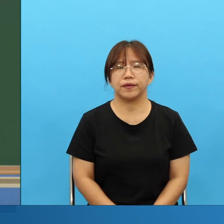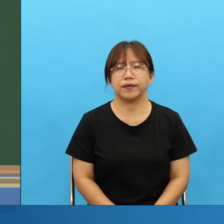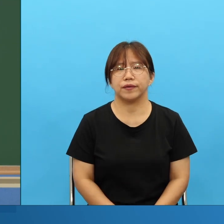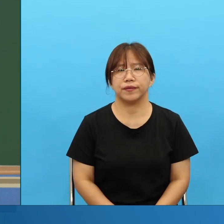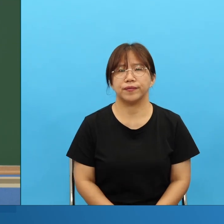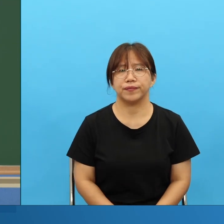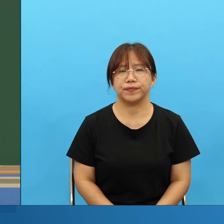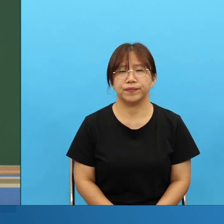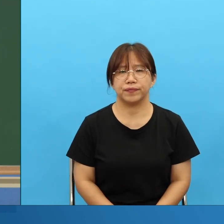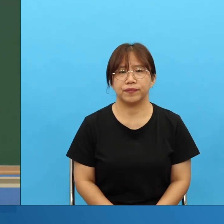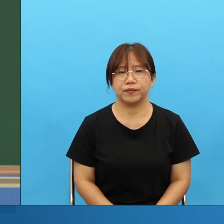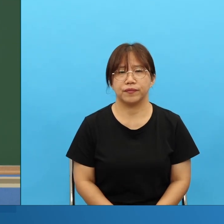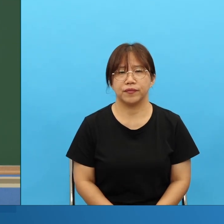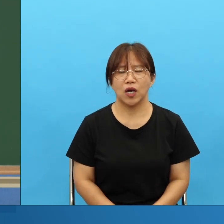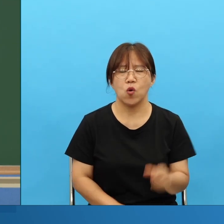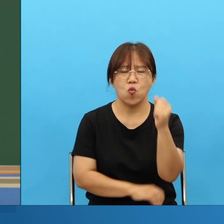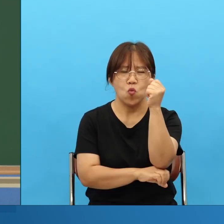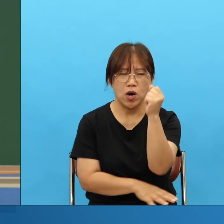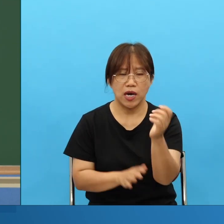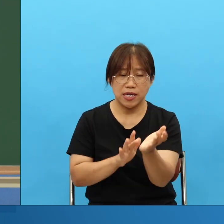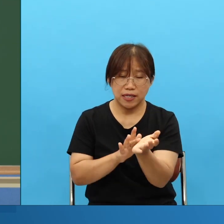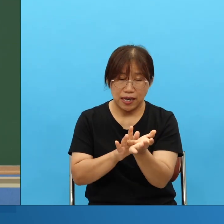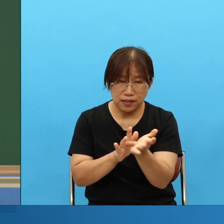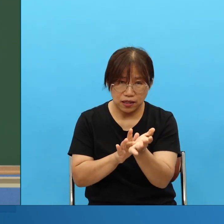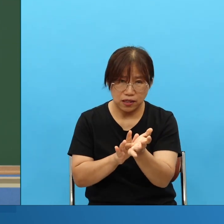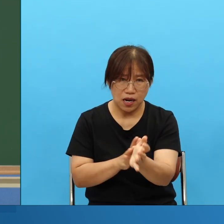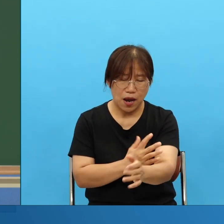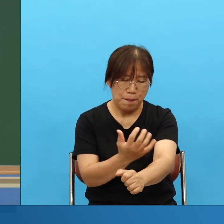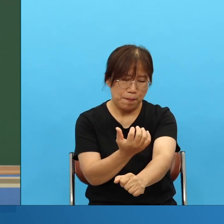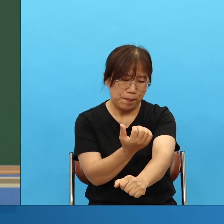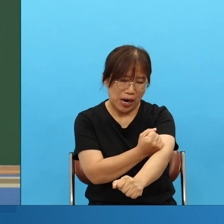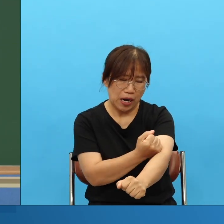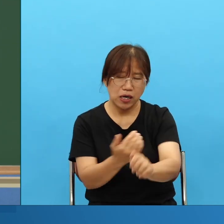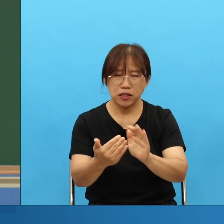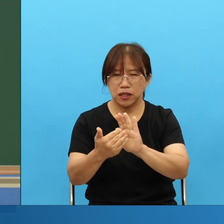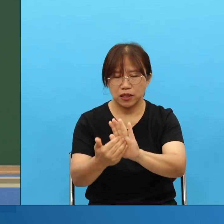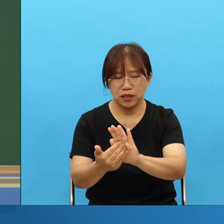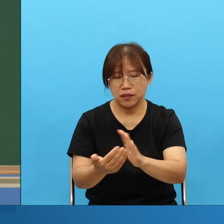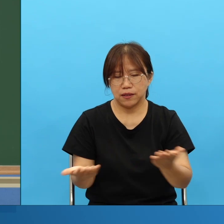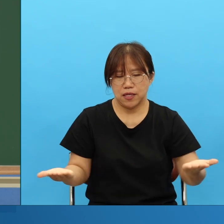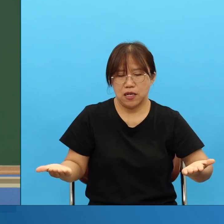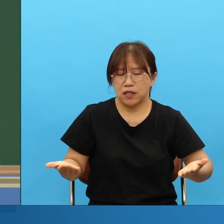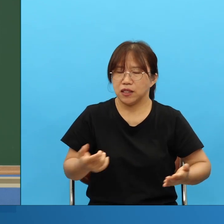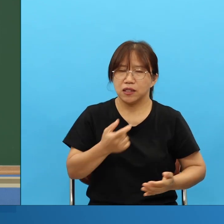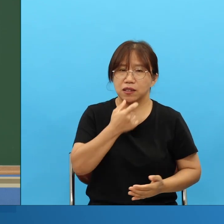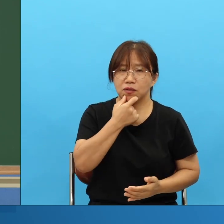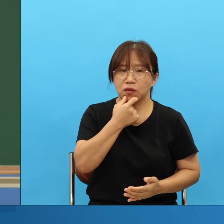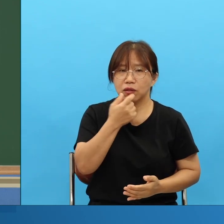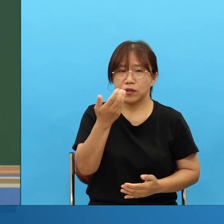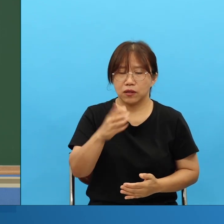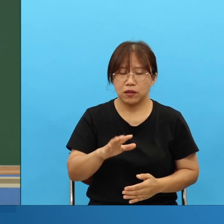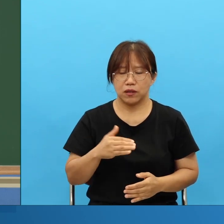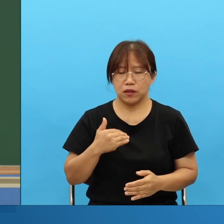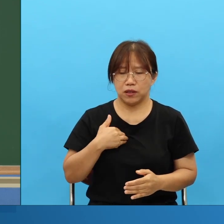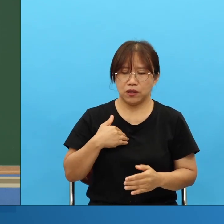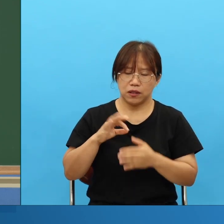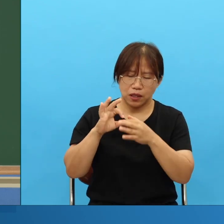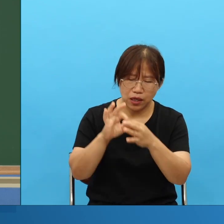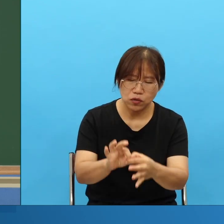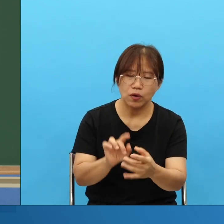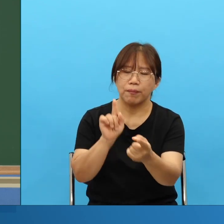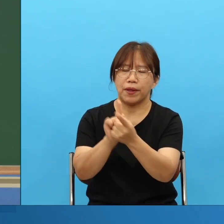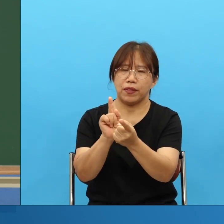약사들이 일을 안 합니다. 보통 안 하는데 하나님이 어찌된 일인지 중독자들을 막 계속 만나고